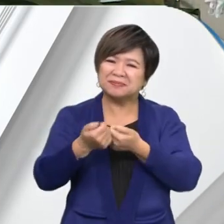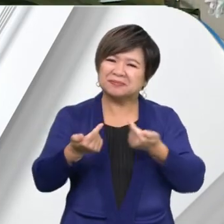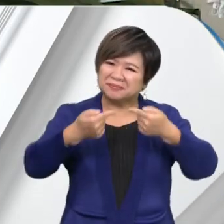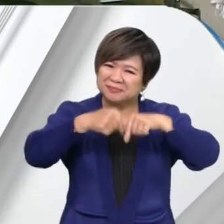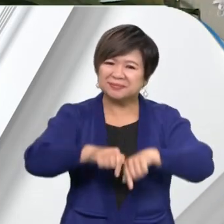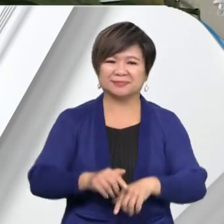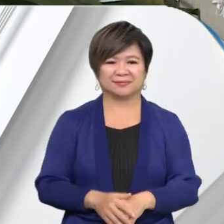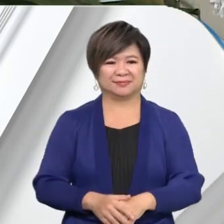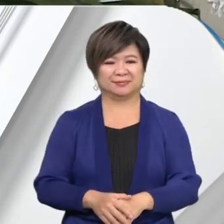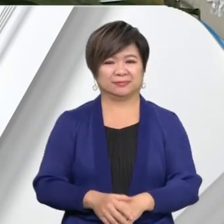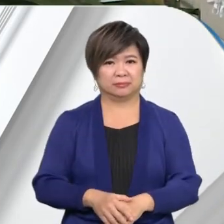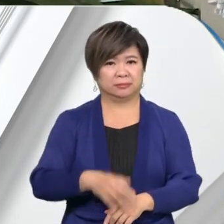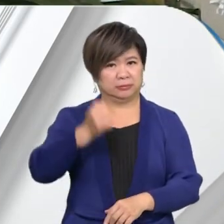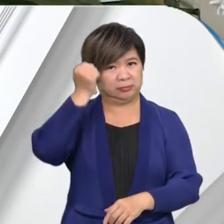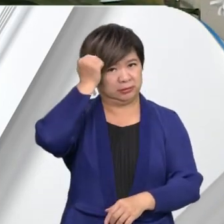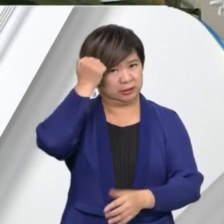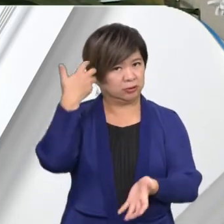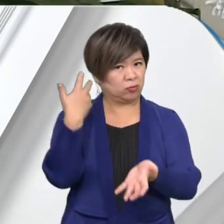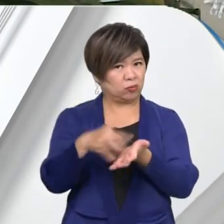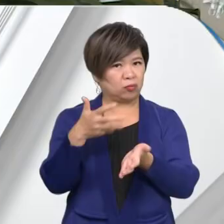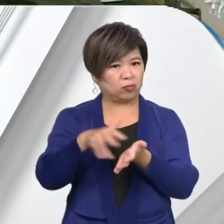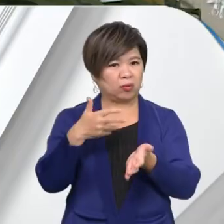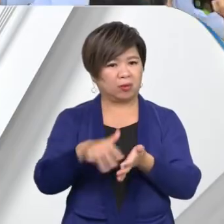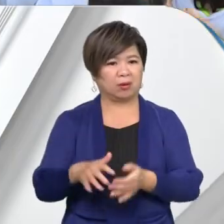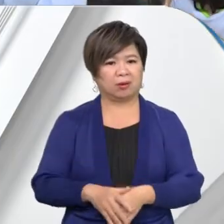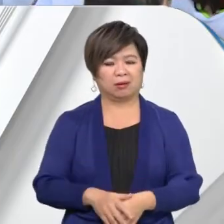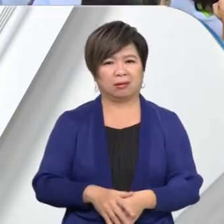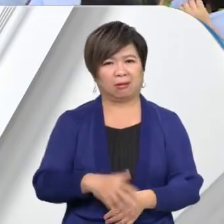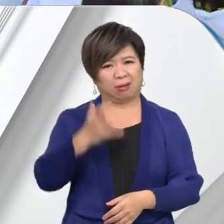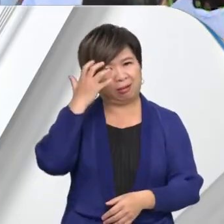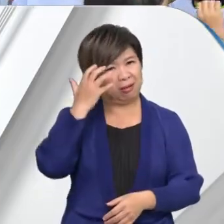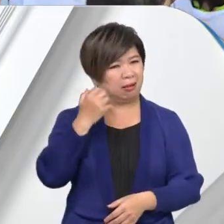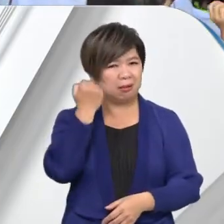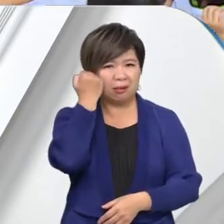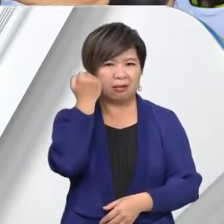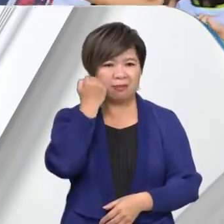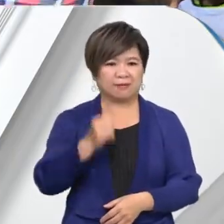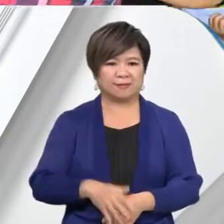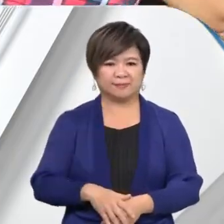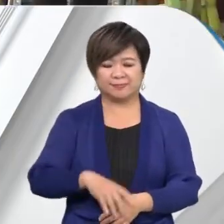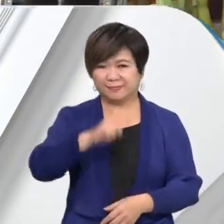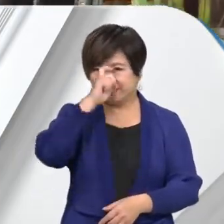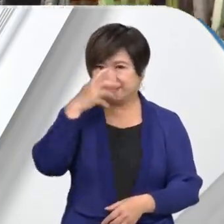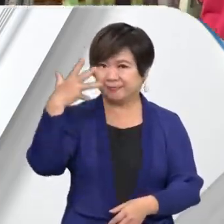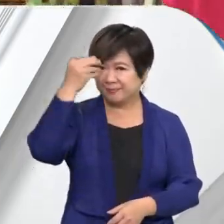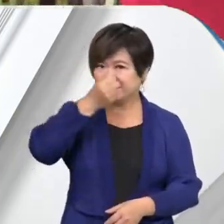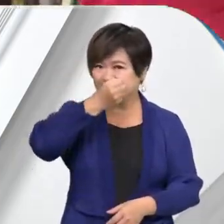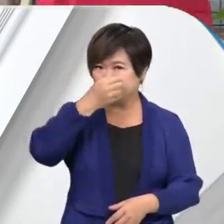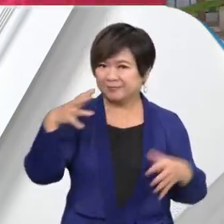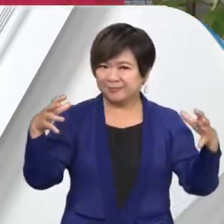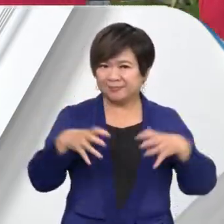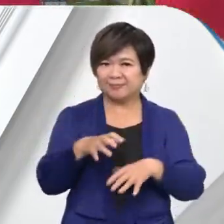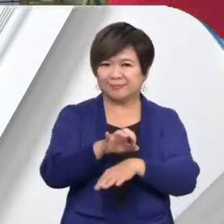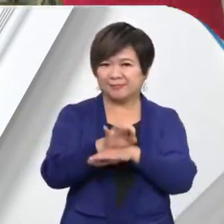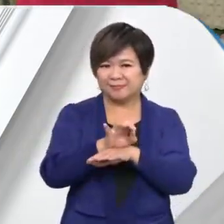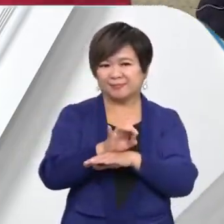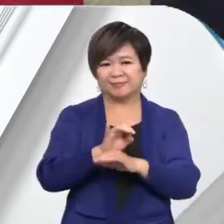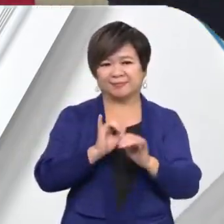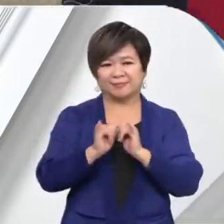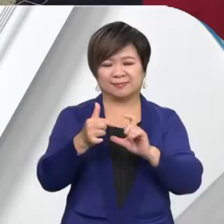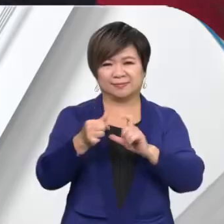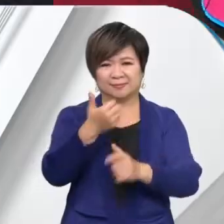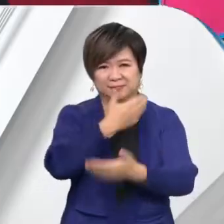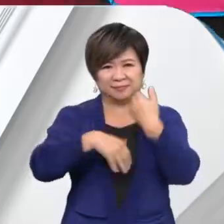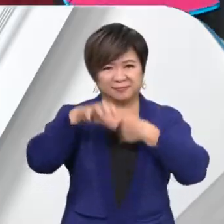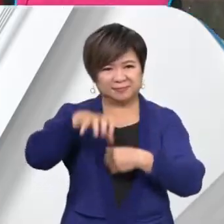我记过多事情哦，我拍不出咯。 为了达到老幼康复的目的，谈到沙琪剧场，先拿台